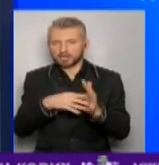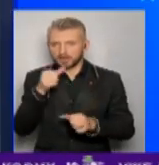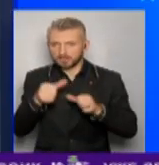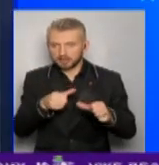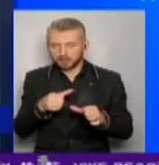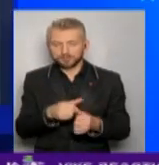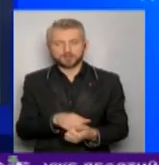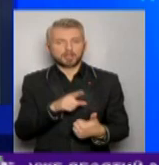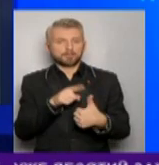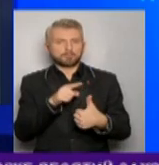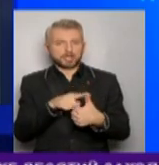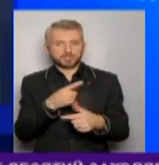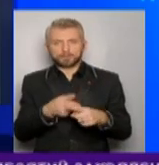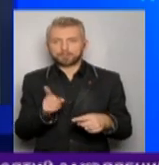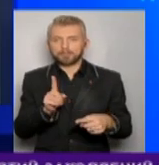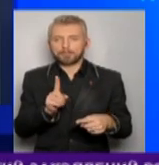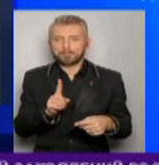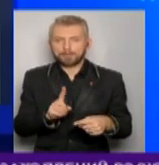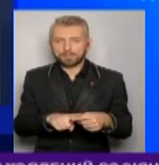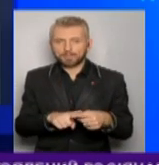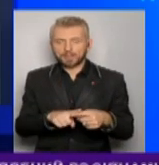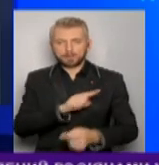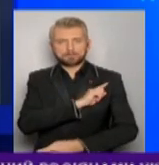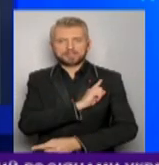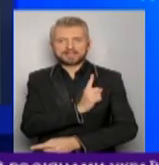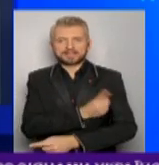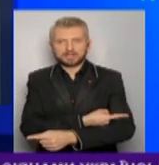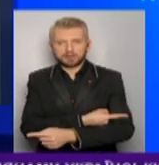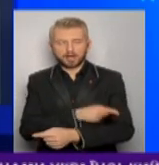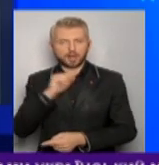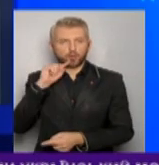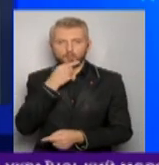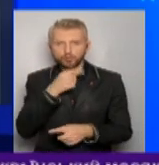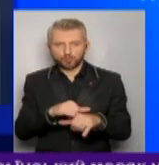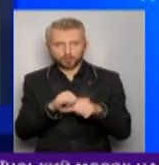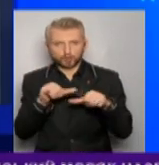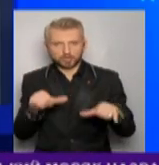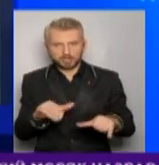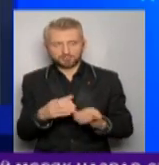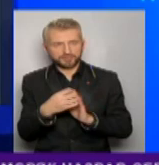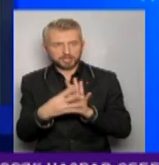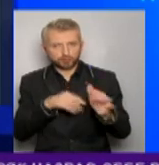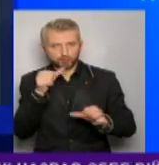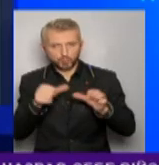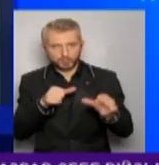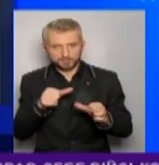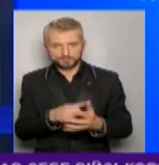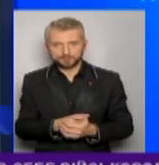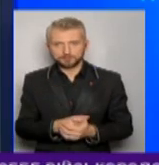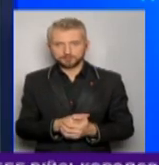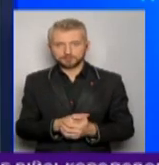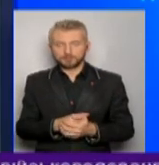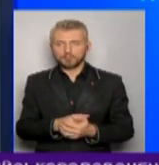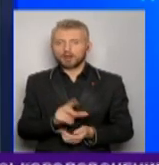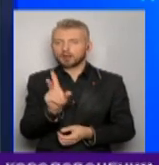Пріоритет перший – це підсилення економічного зростання в 2019 році. Пріоритет